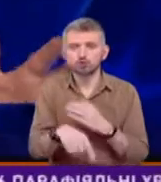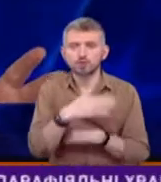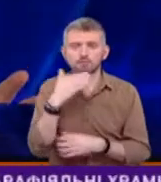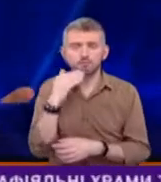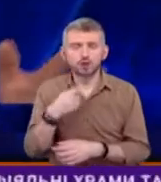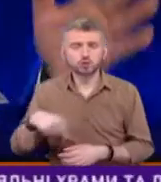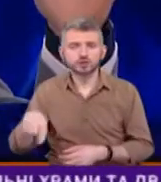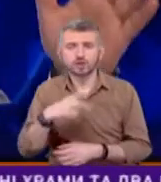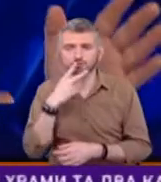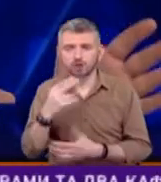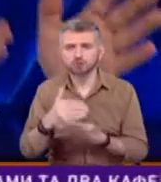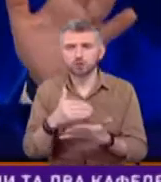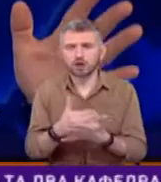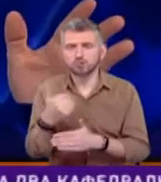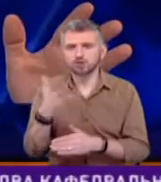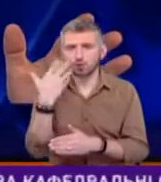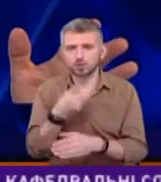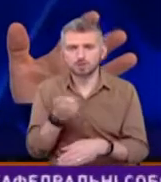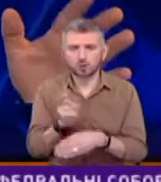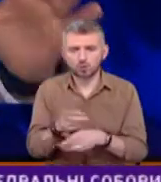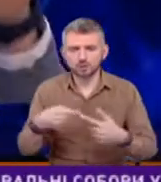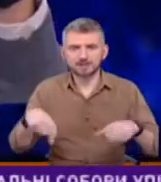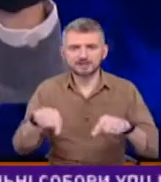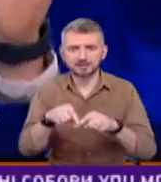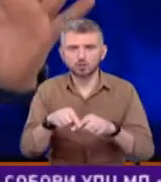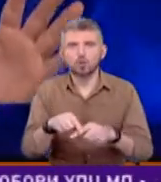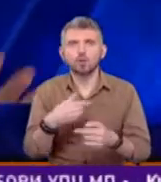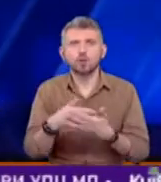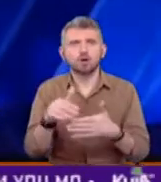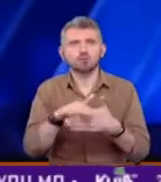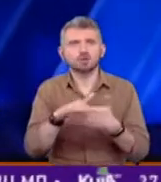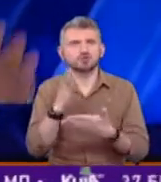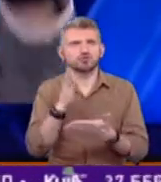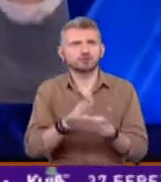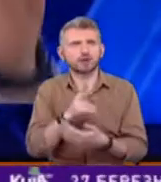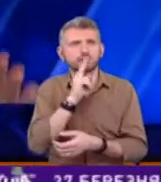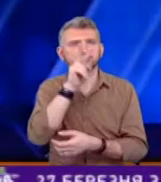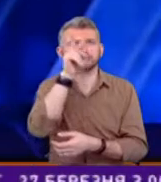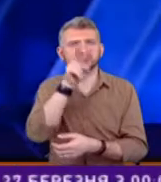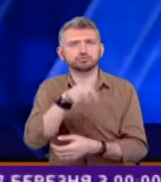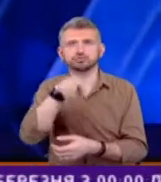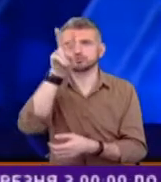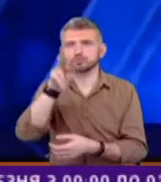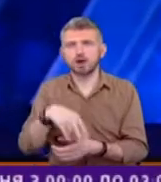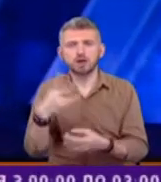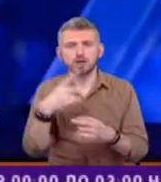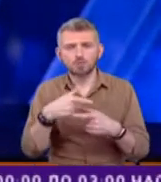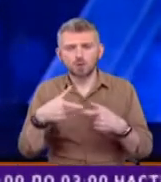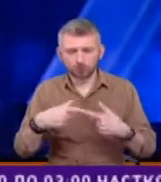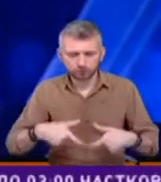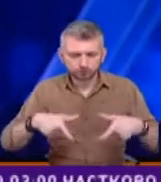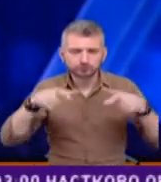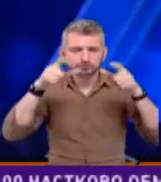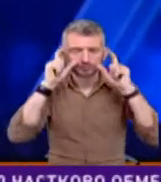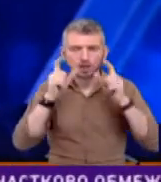багато із нас бачать програму вже коли приходять на дільницю. О, якісь прізвища висять десь по діагоналі, перше і останнє слово прочитали. Дістати, звичайно, почитати.